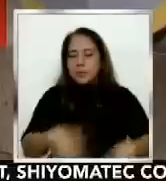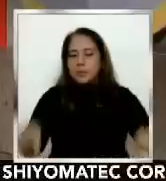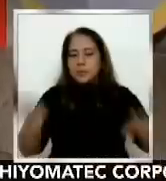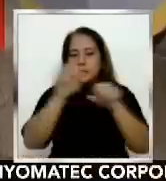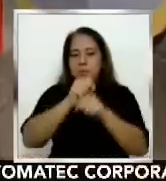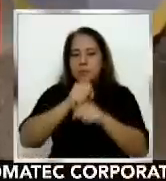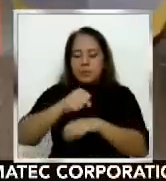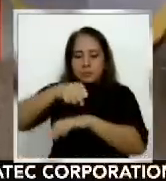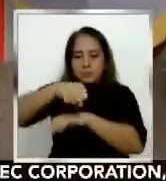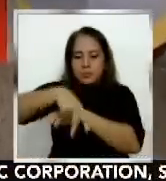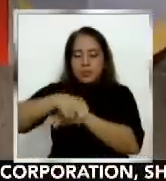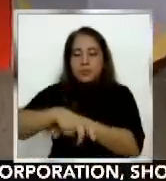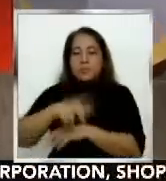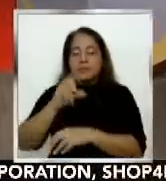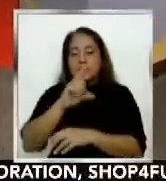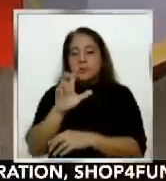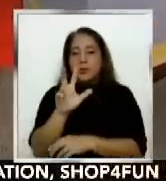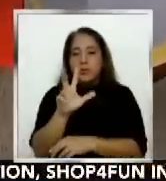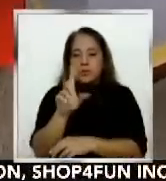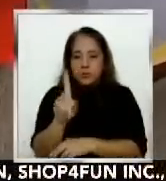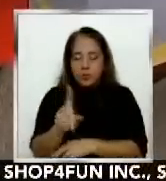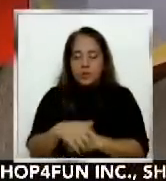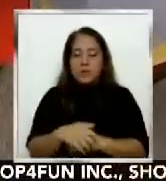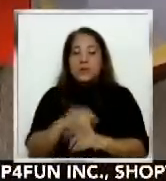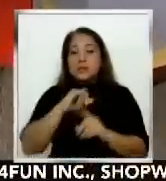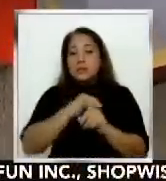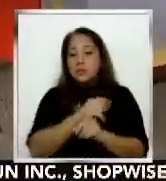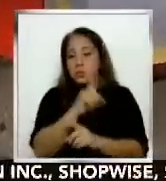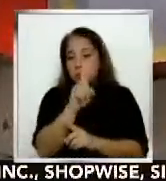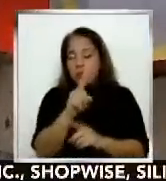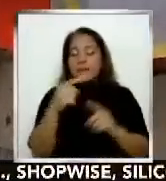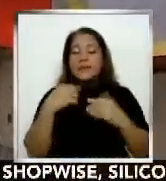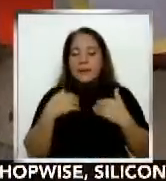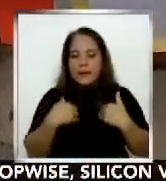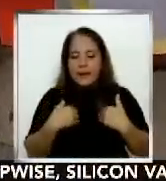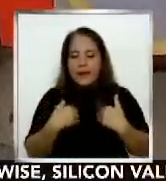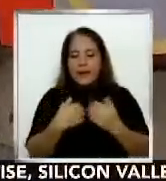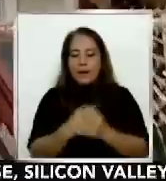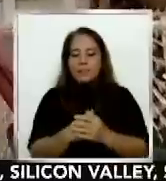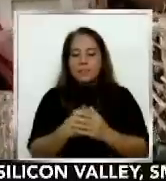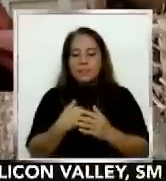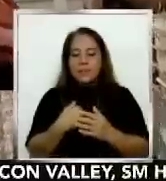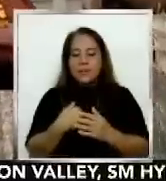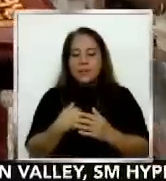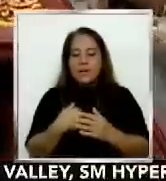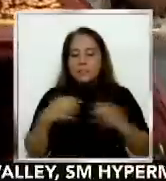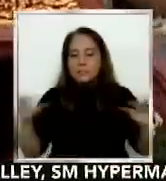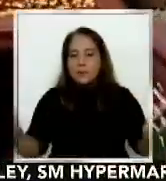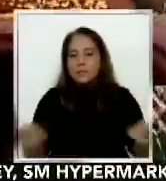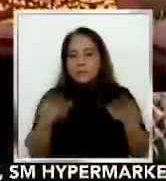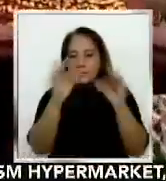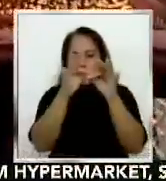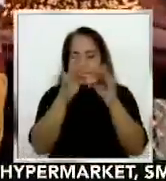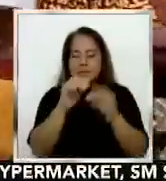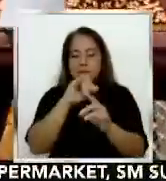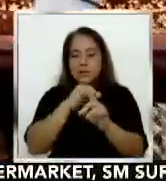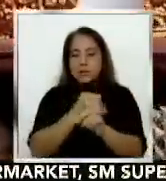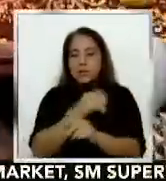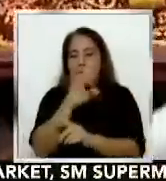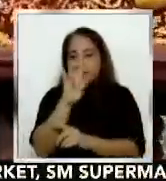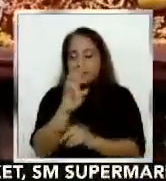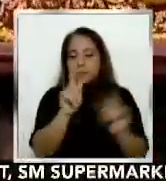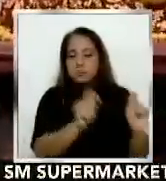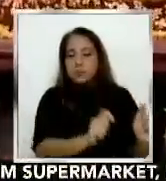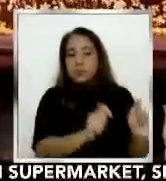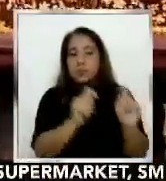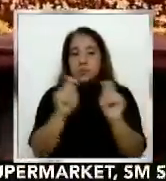31. Simula January 1 naman, idaraos ang Misa de Novenario o Novena Masses. Sa January 7, lilipat na ang pagpupugay